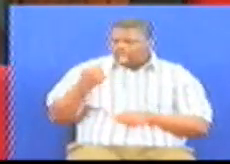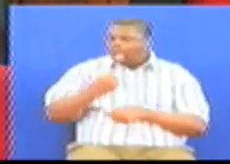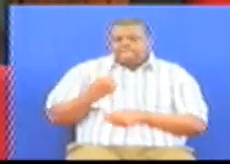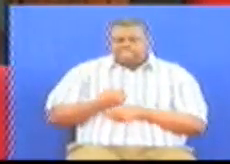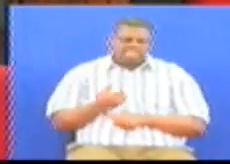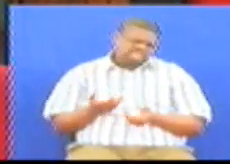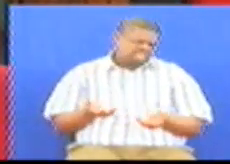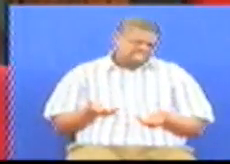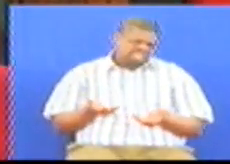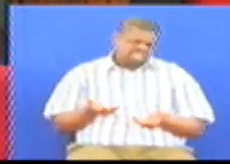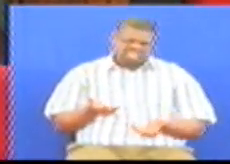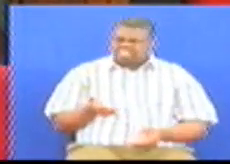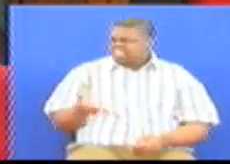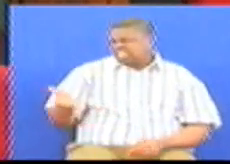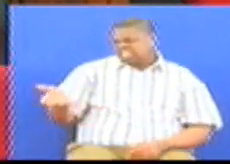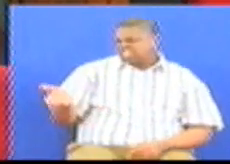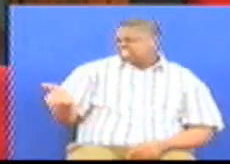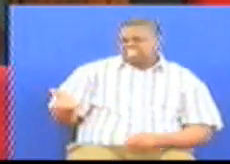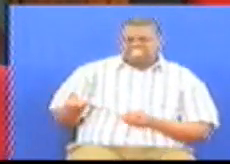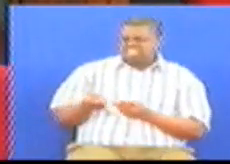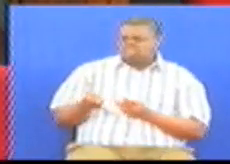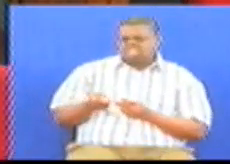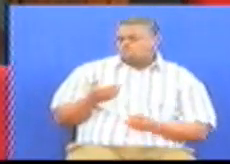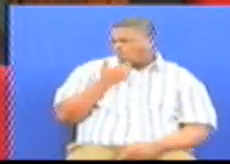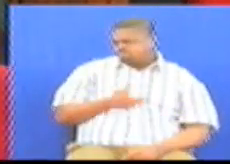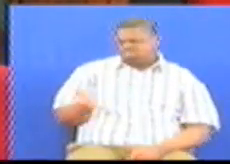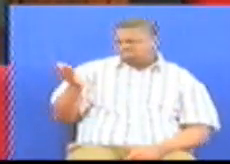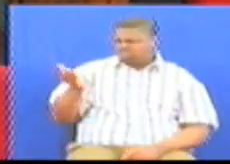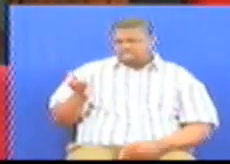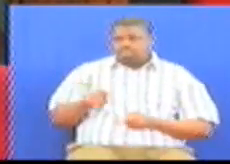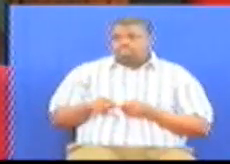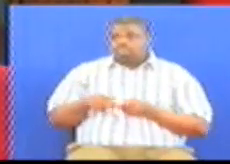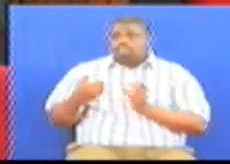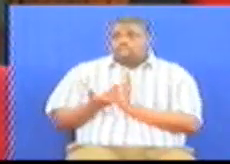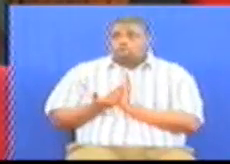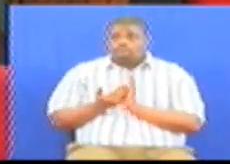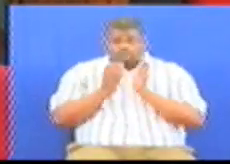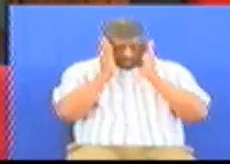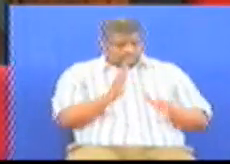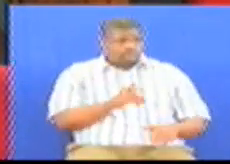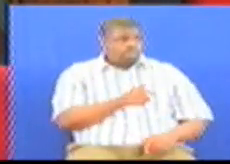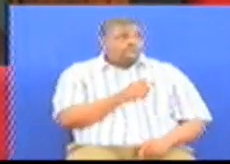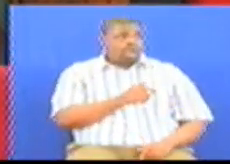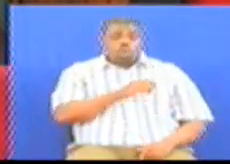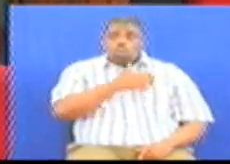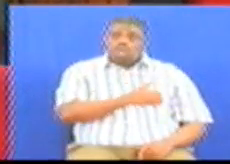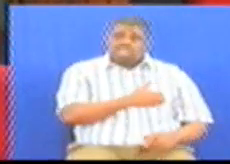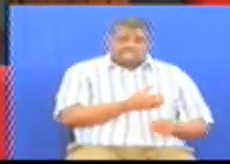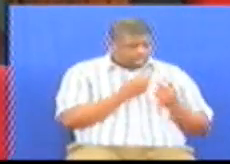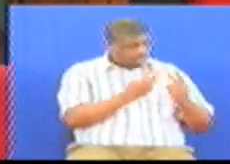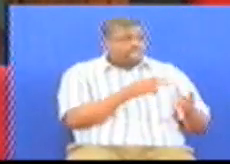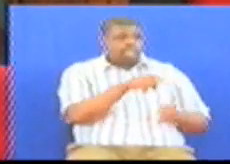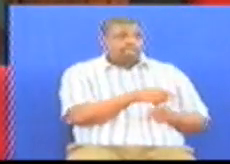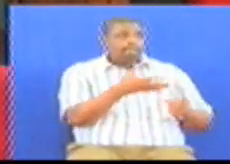kazi, vituo hivi vitakuwa sawa sana magofu. Kwa hiyo nikuombe sana Mheshimiwa Jafo, mliangalie hili